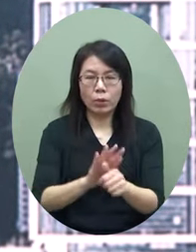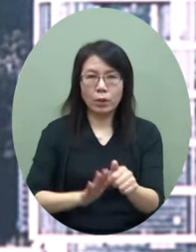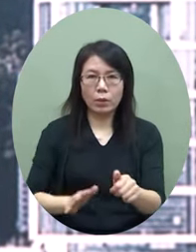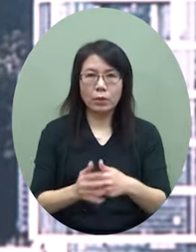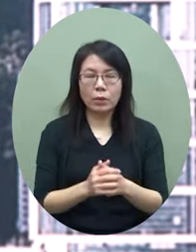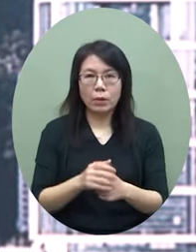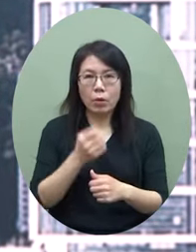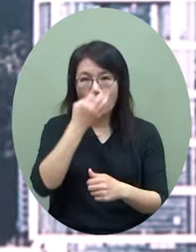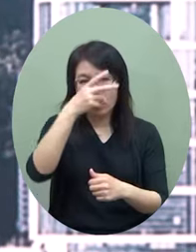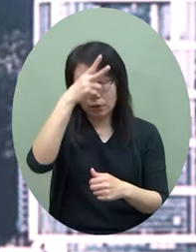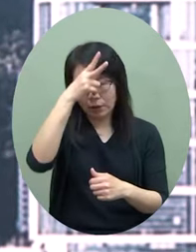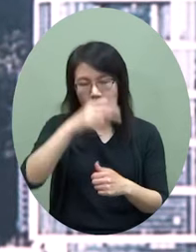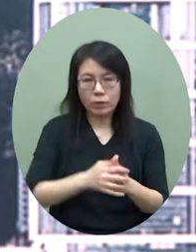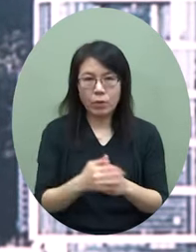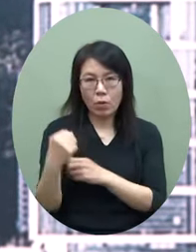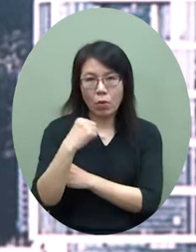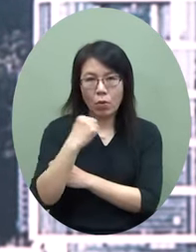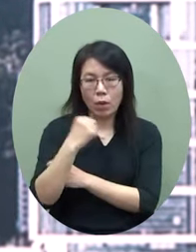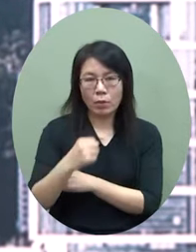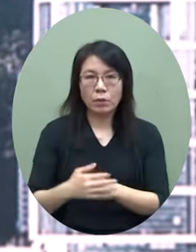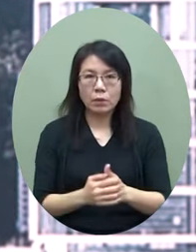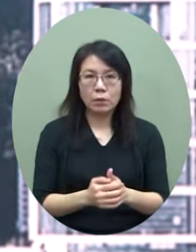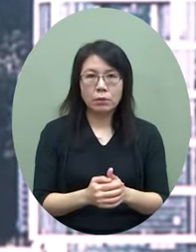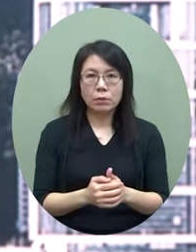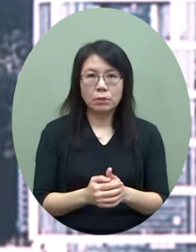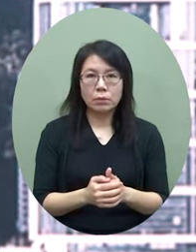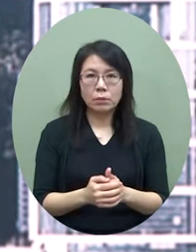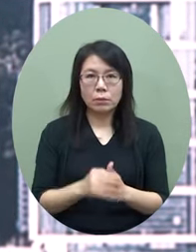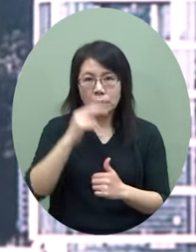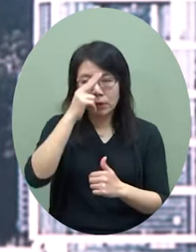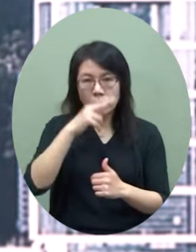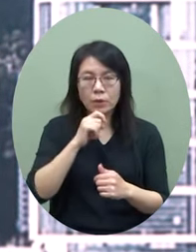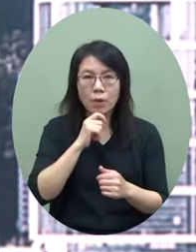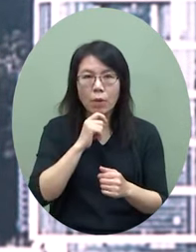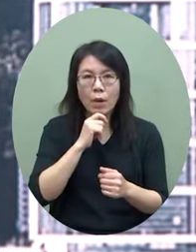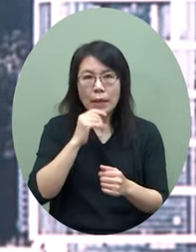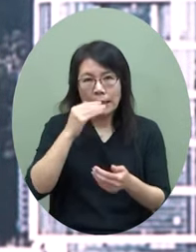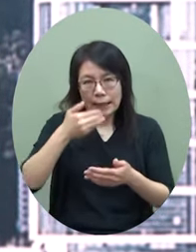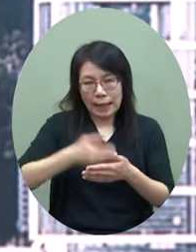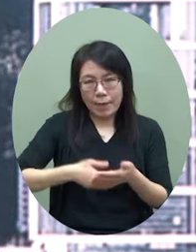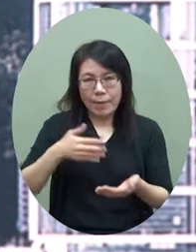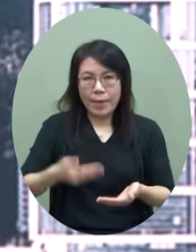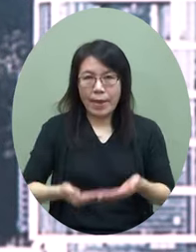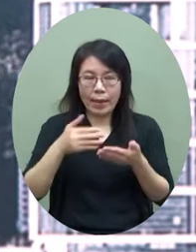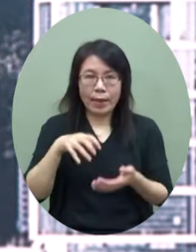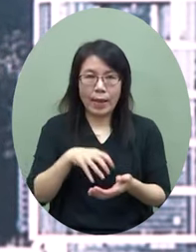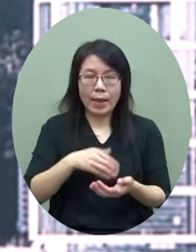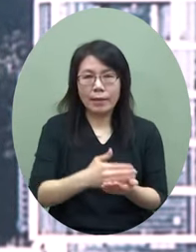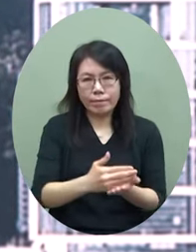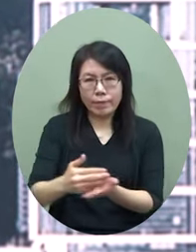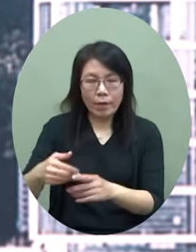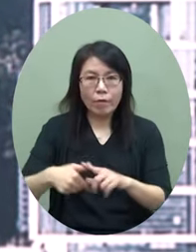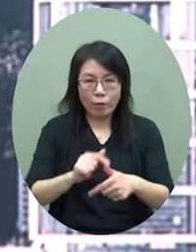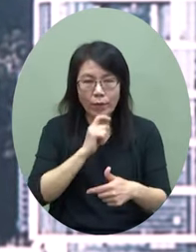特区政府都是尽努力多次来推出这些舒缓的措施但是现在去到的地步